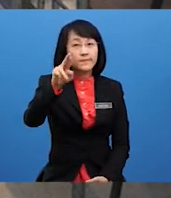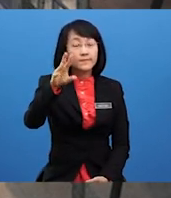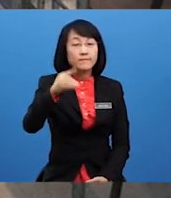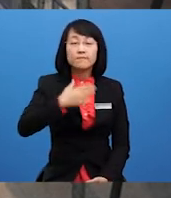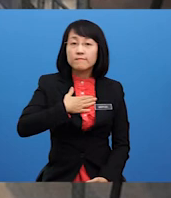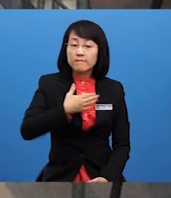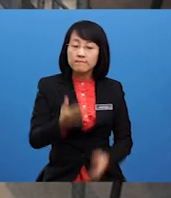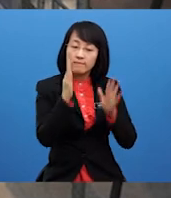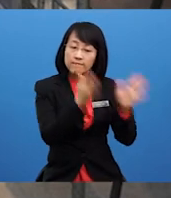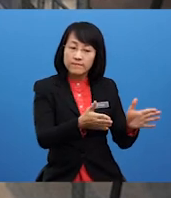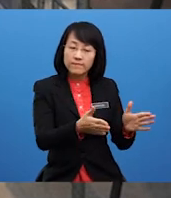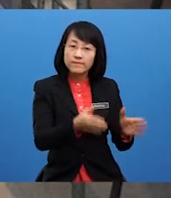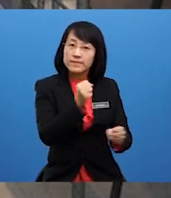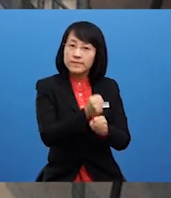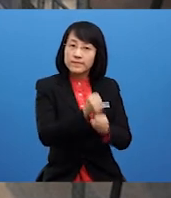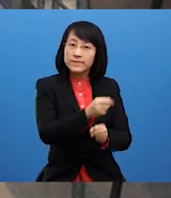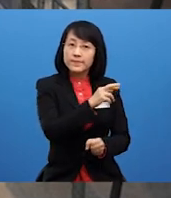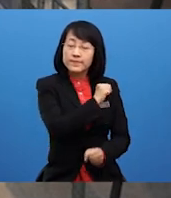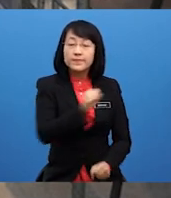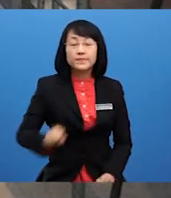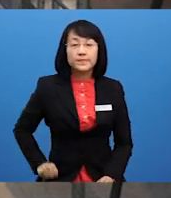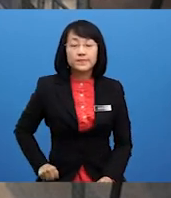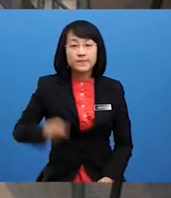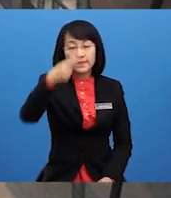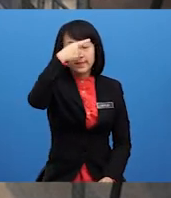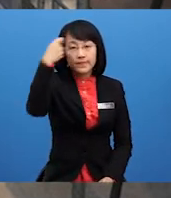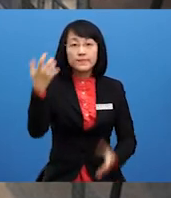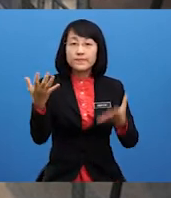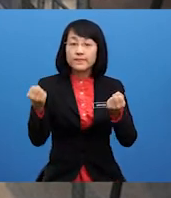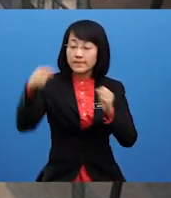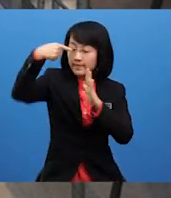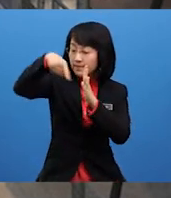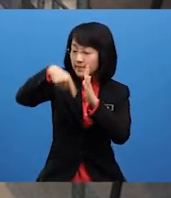luar pusat pembelajaran kerana ingin mendalami ilmu.